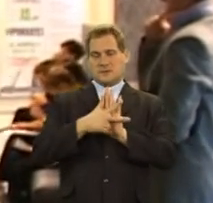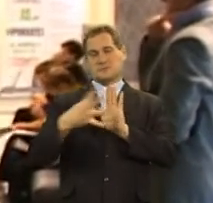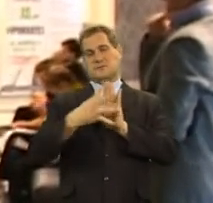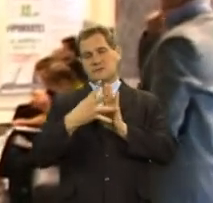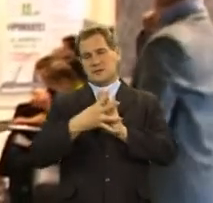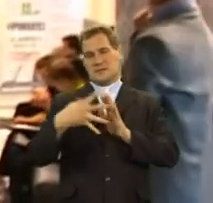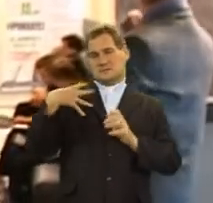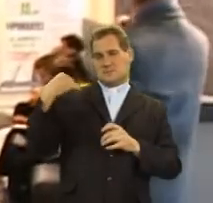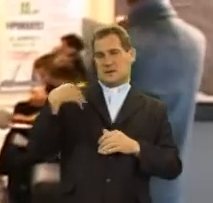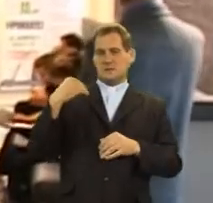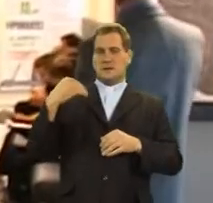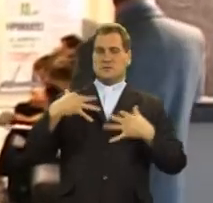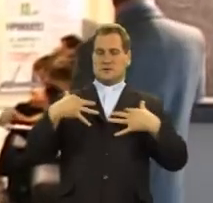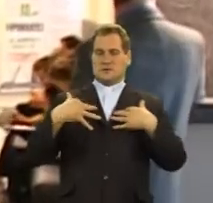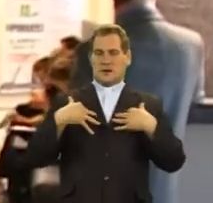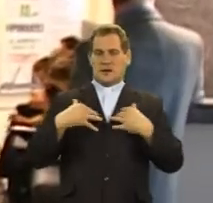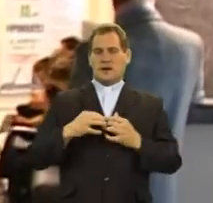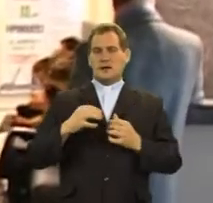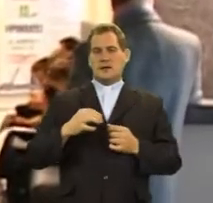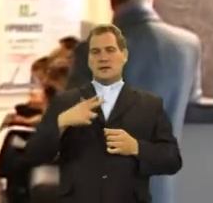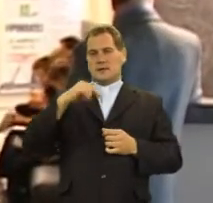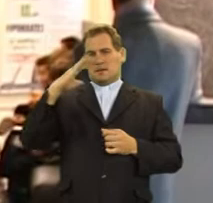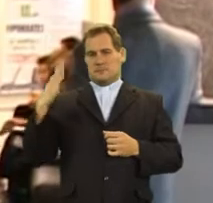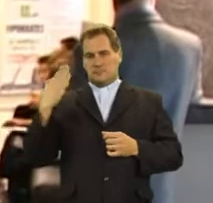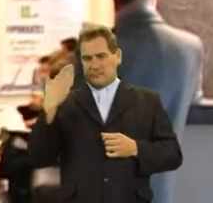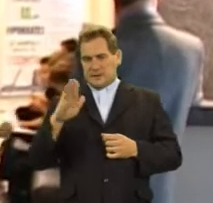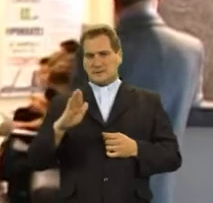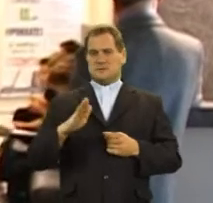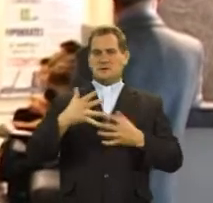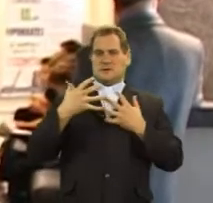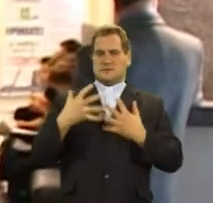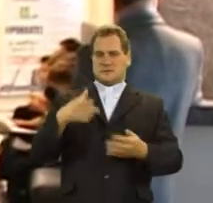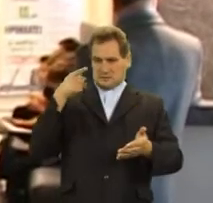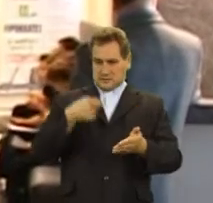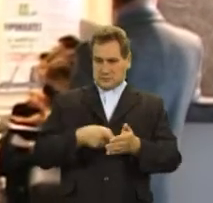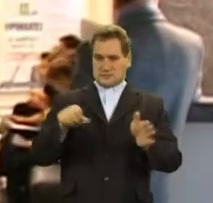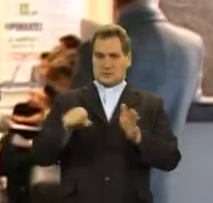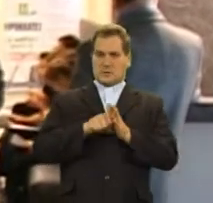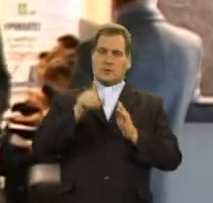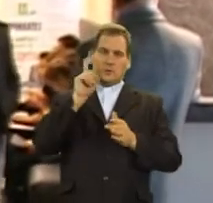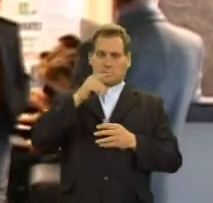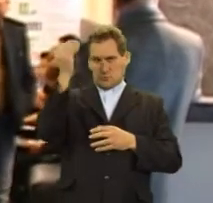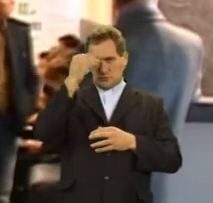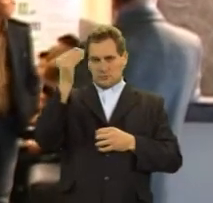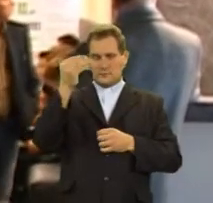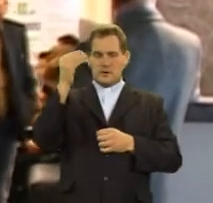19, choć nie ukrywam, że najbardziej zależy nam na uczniach szkół podstawowych i